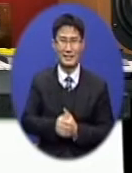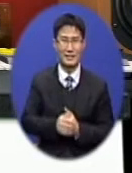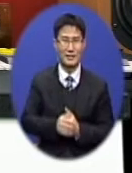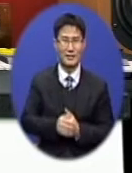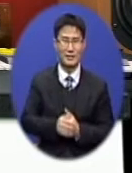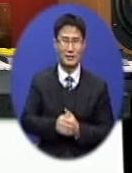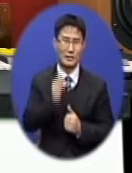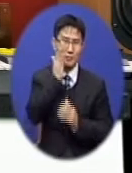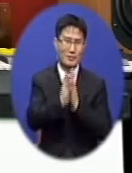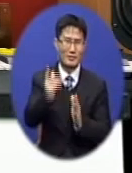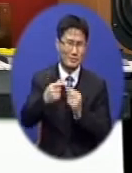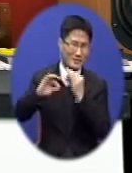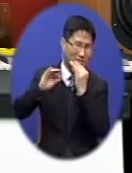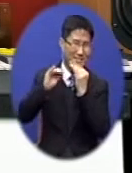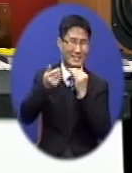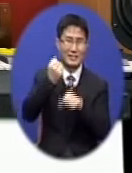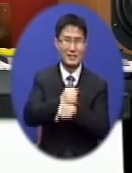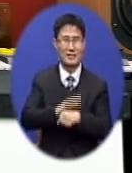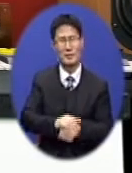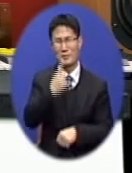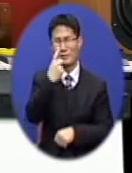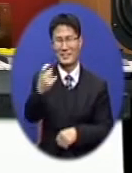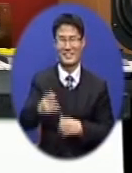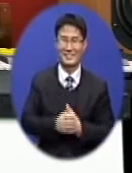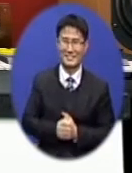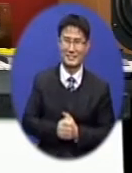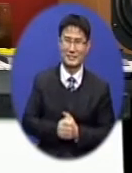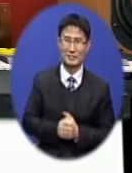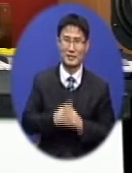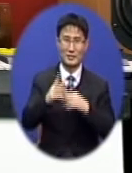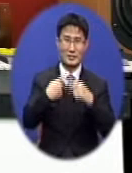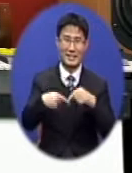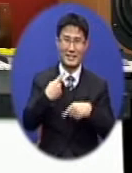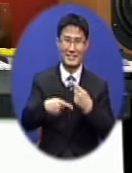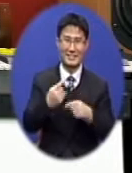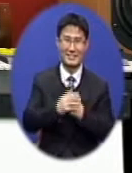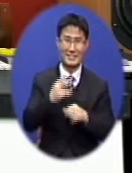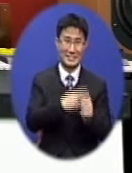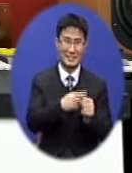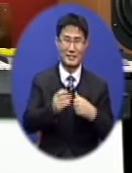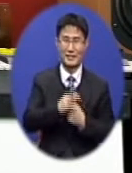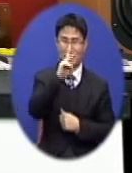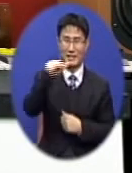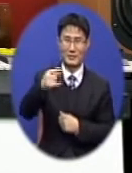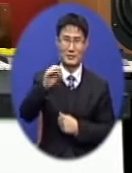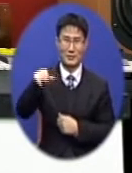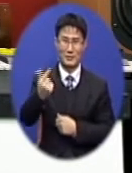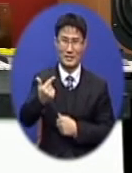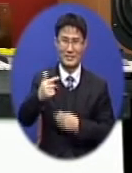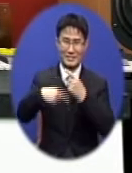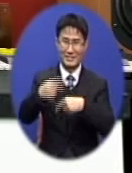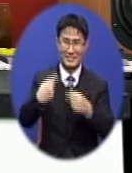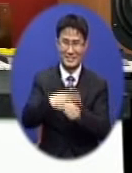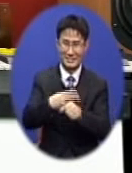풀필이 하는데 아주 그냥 작품이에요. 야, 우리 수화 선생님 천사입니다. 박종관 수화